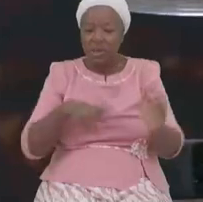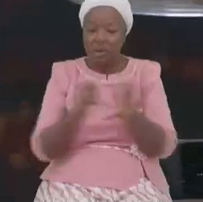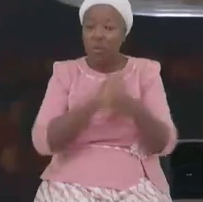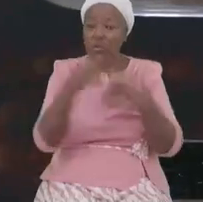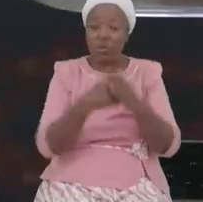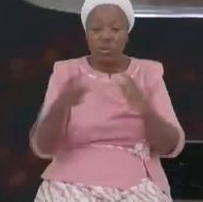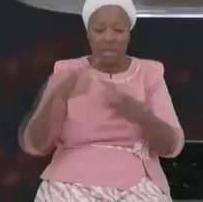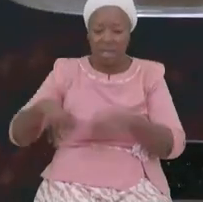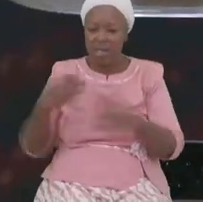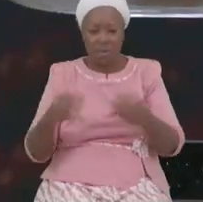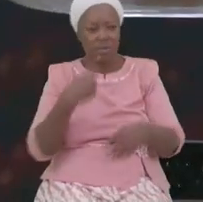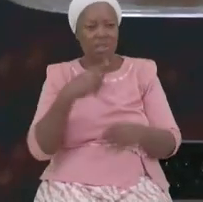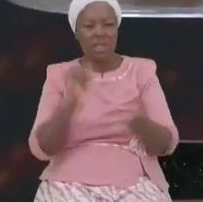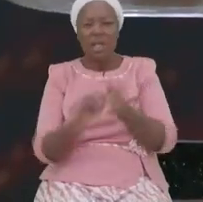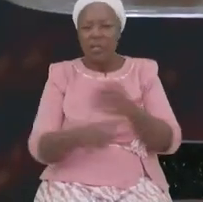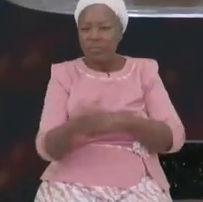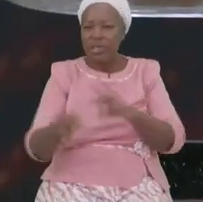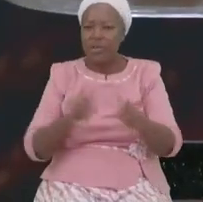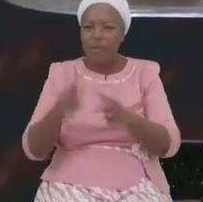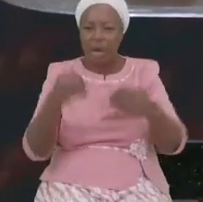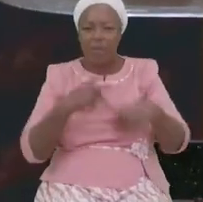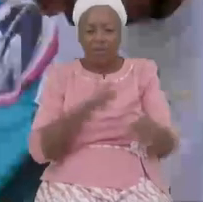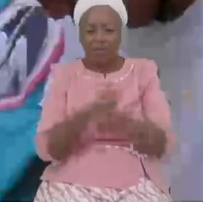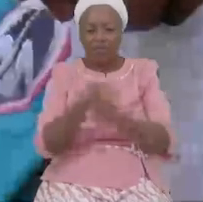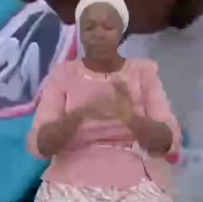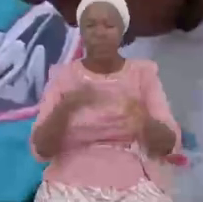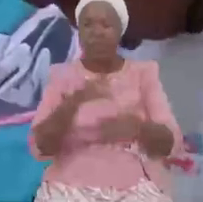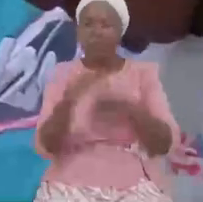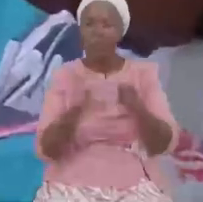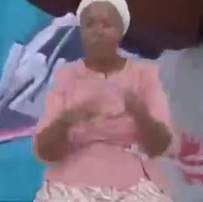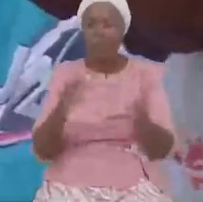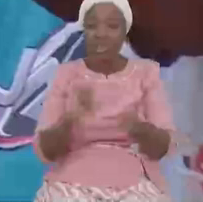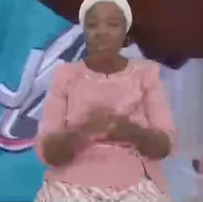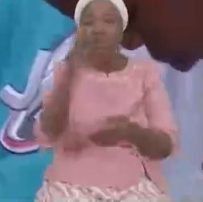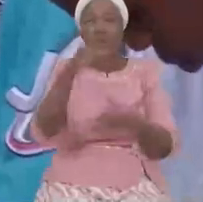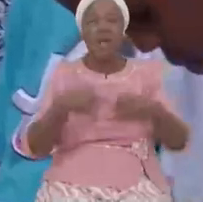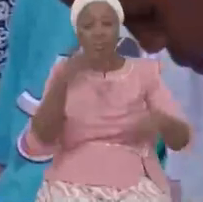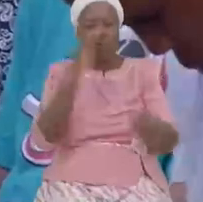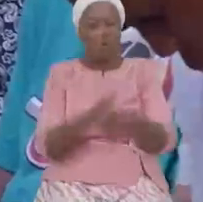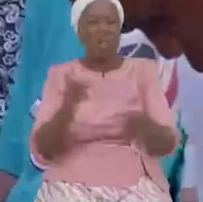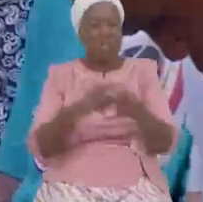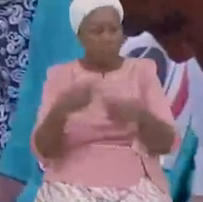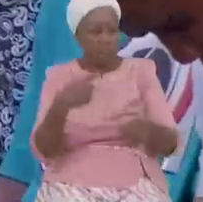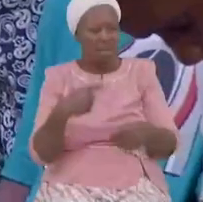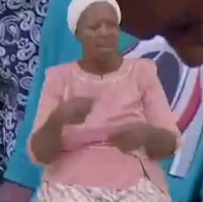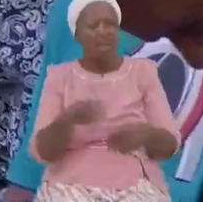que ces gens-là, ils ont l'accomplissement de ce que Dieu a promis. Il